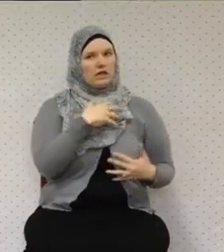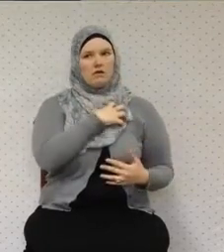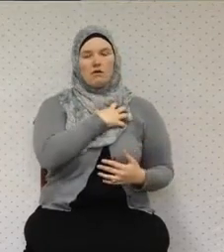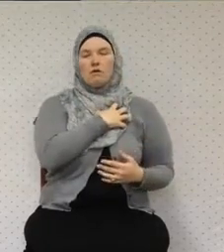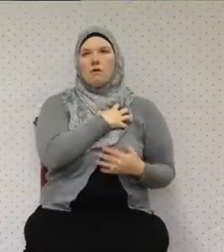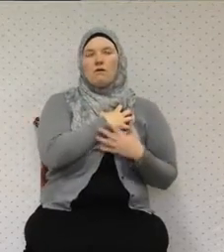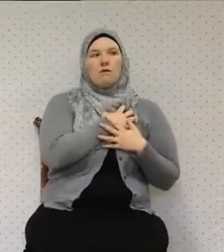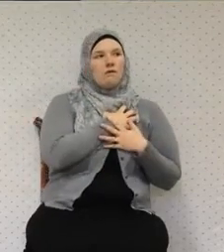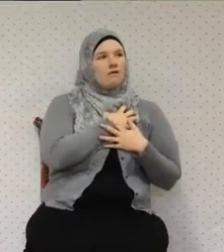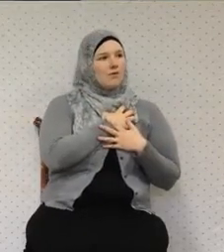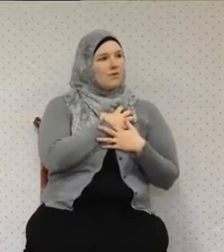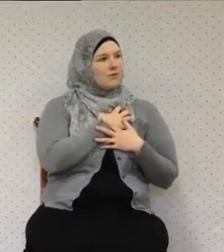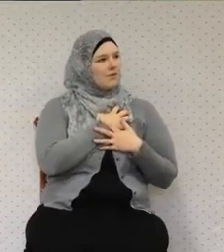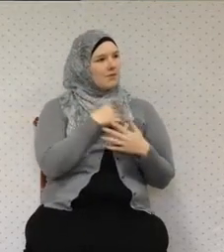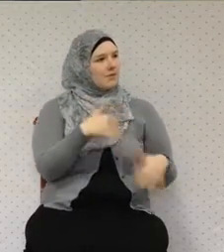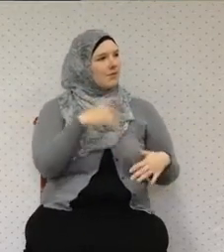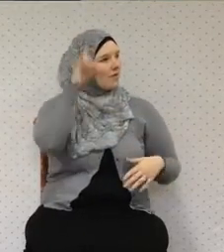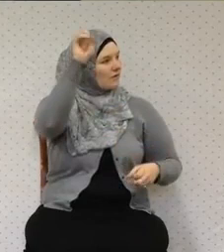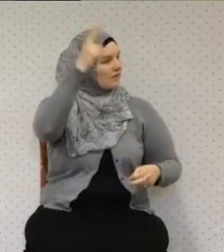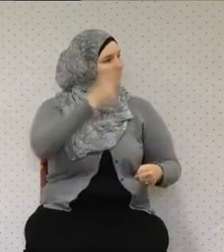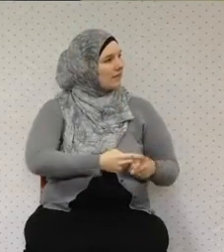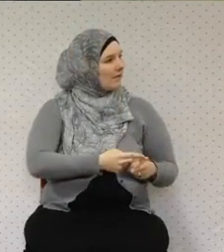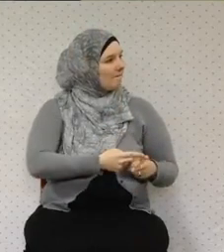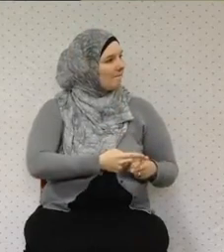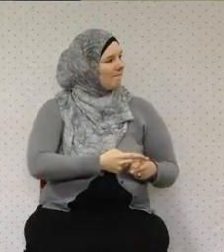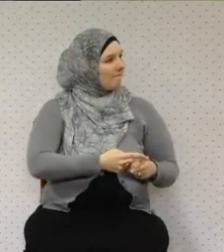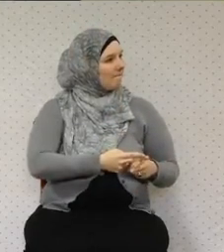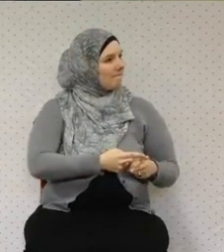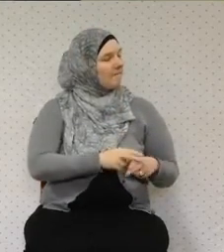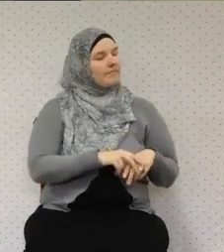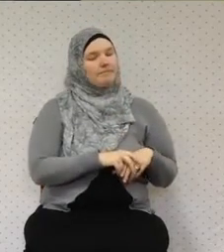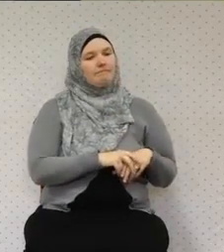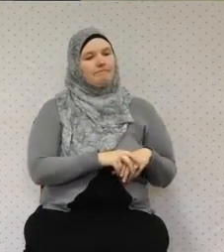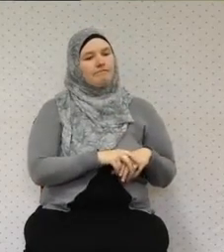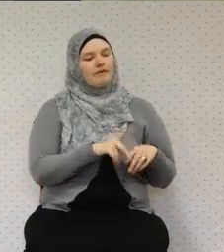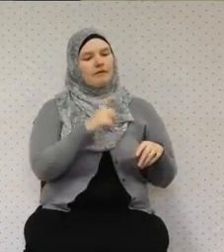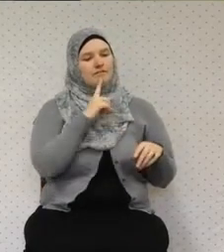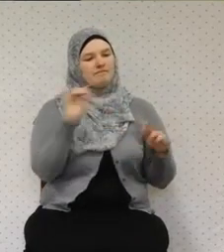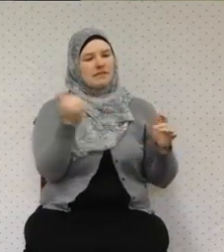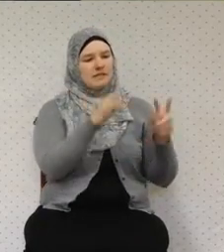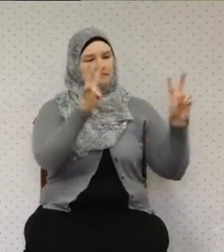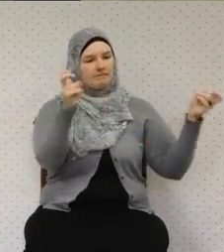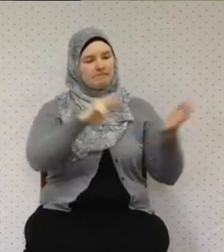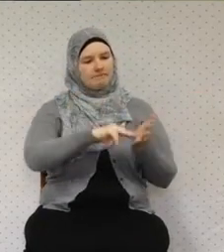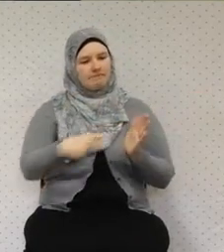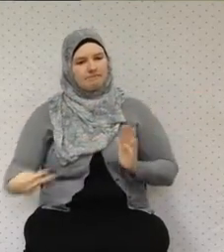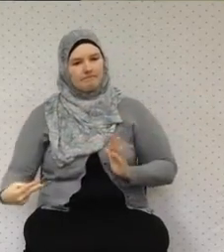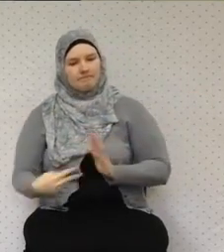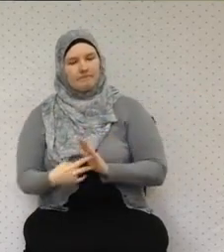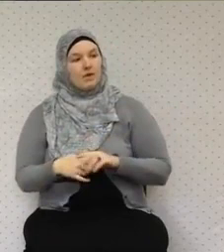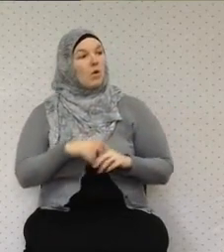وَإِذَا تُلِيَتْ عَلَيْهِمْ آيَاتُهُ زادتهم